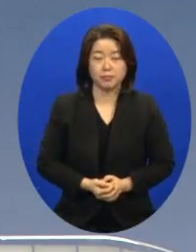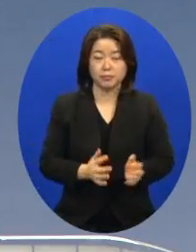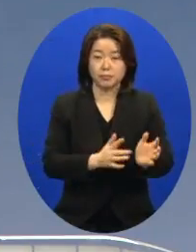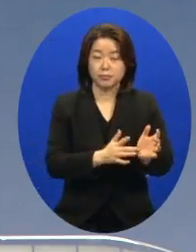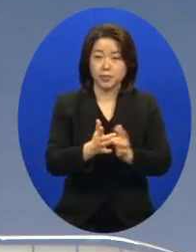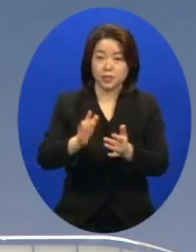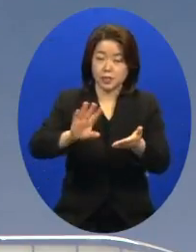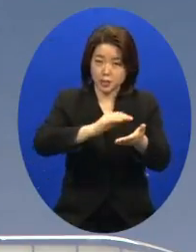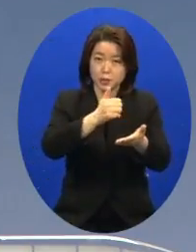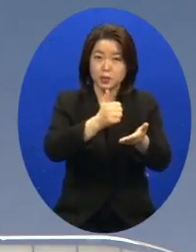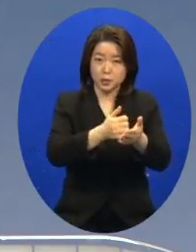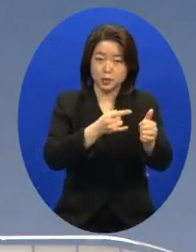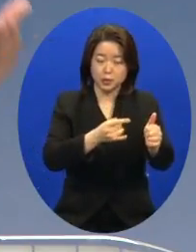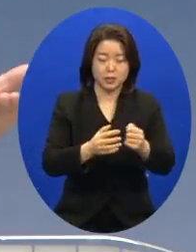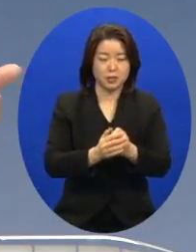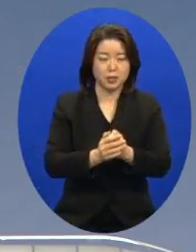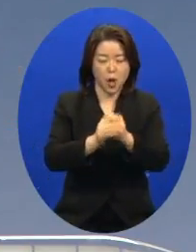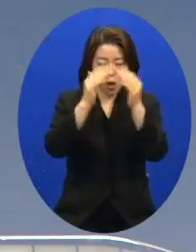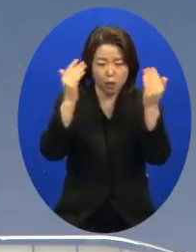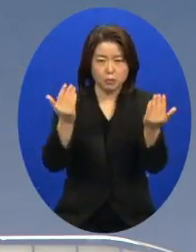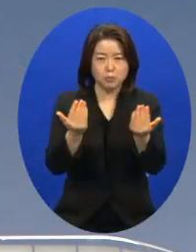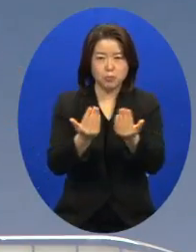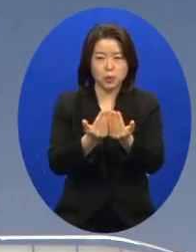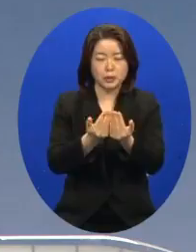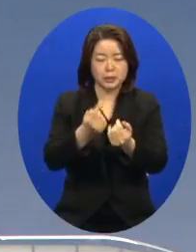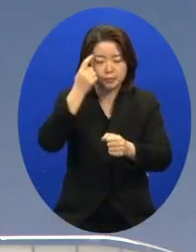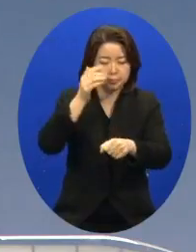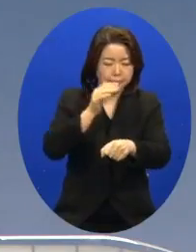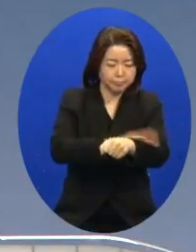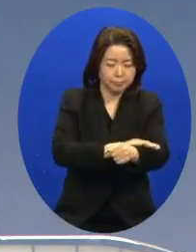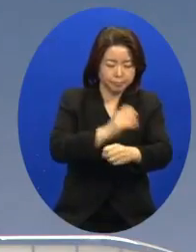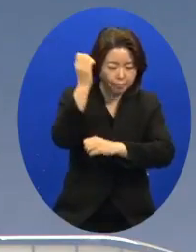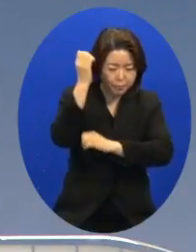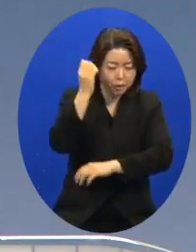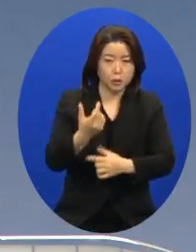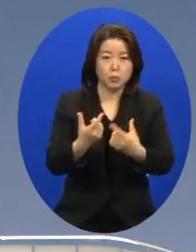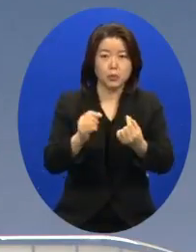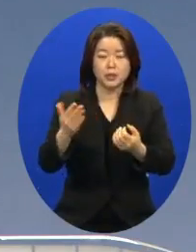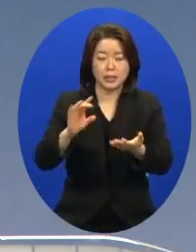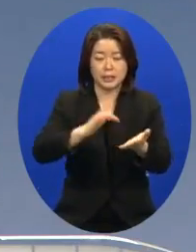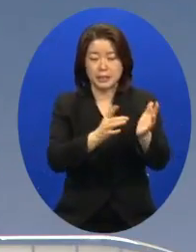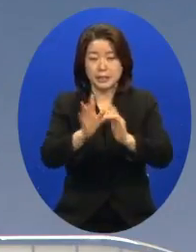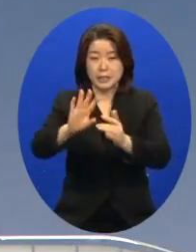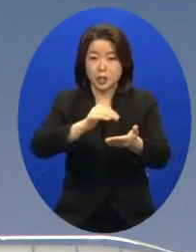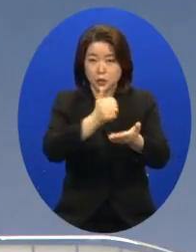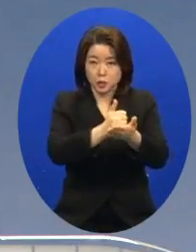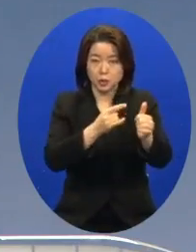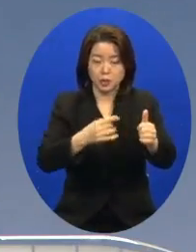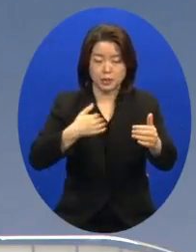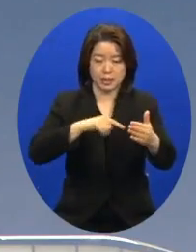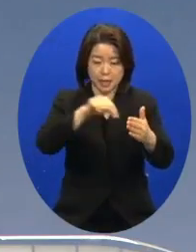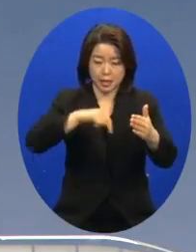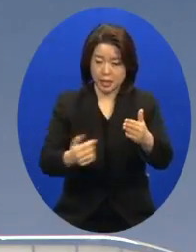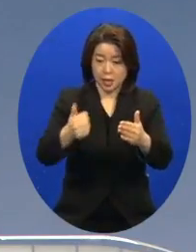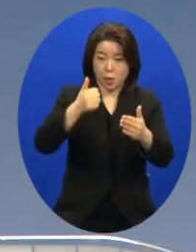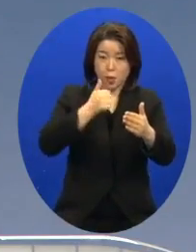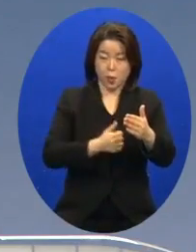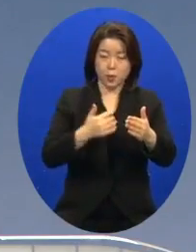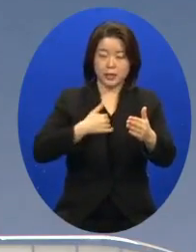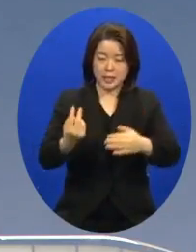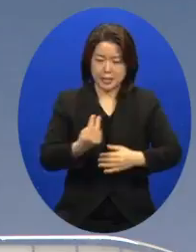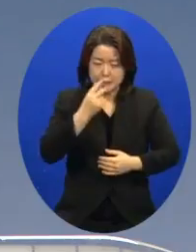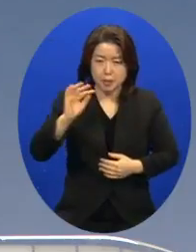예수 그리스도께서 모든 뒤에 근원이신 예수 그리스도께서 우리 안에 거하시고 우리의